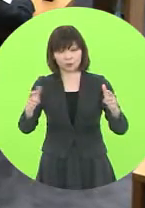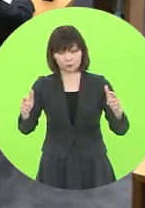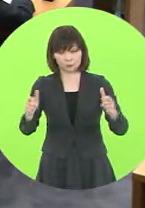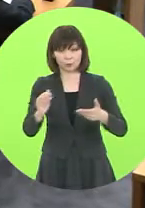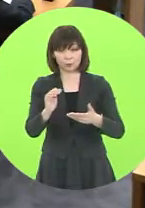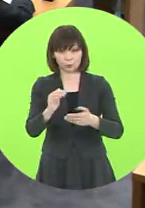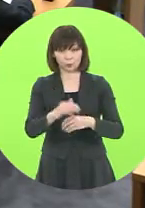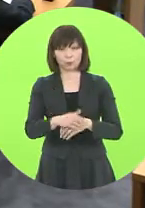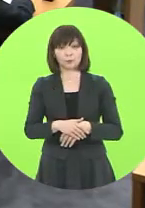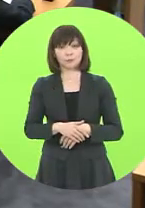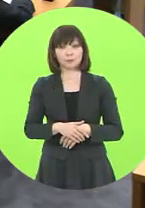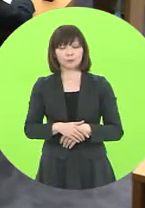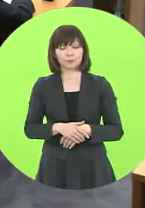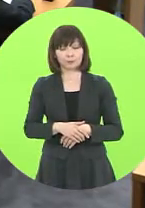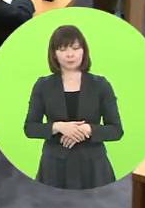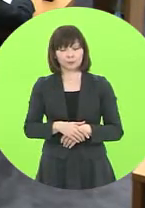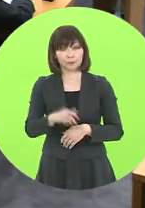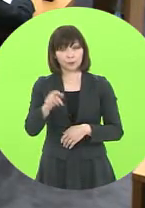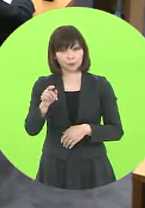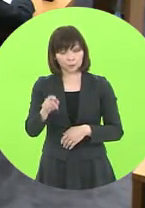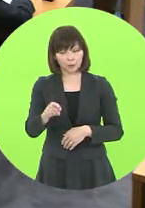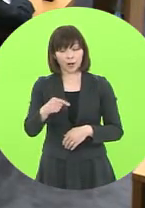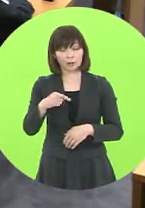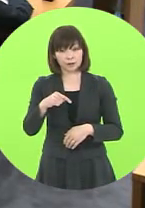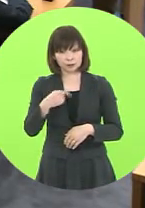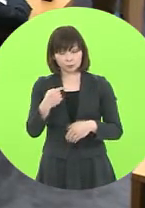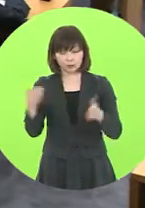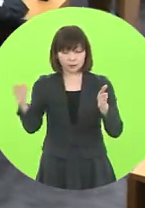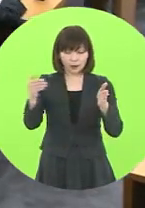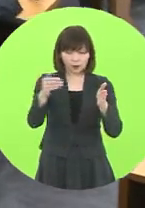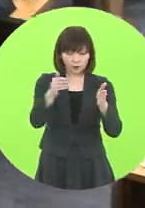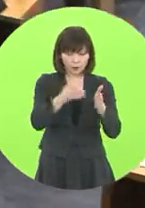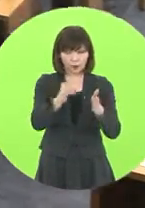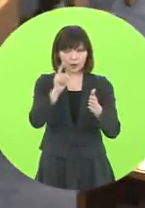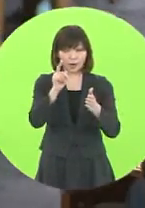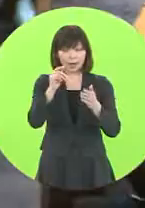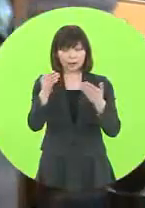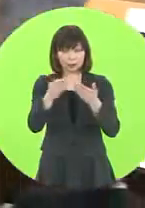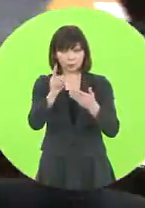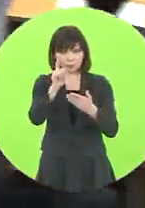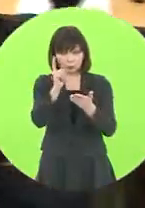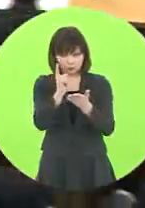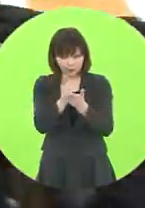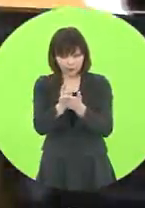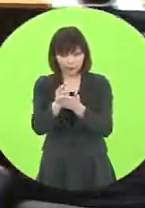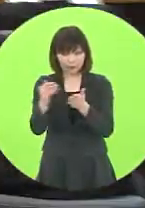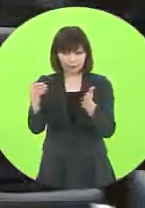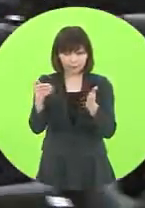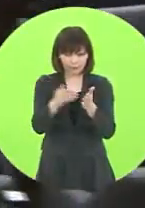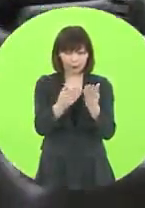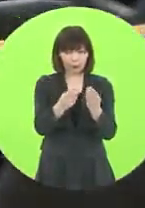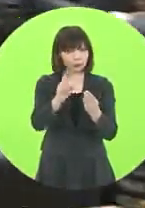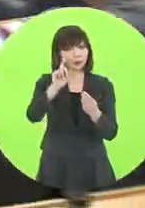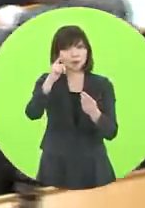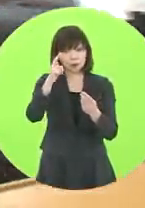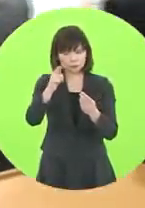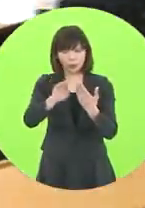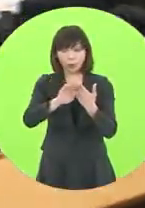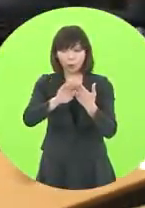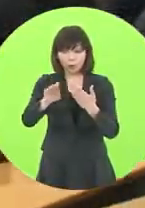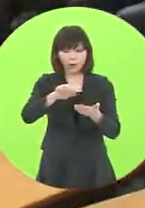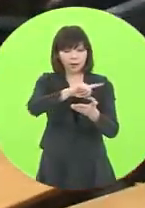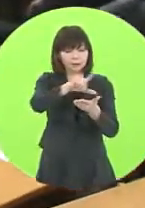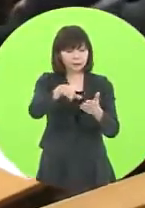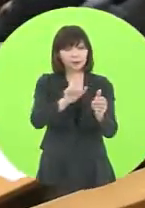らは自分の一生を一つの勤め先に捧げるのではなく、地域に貢献した